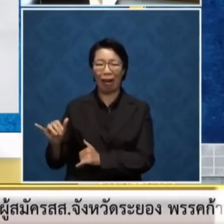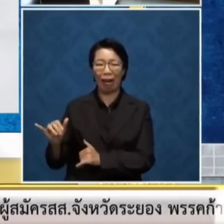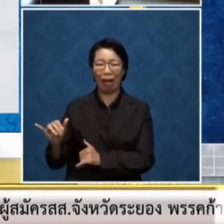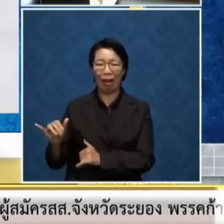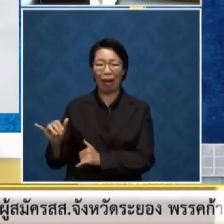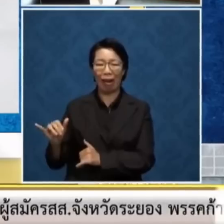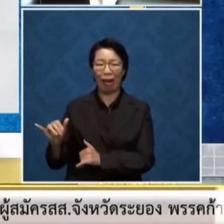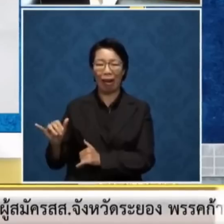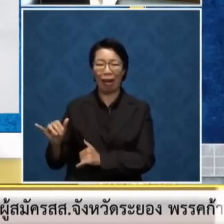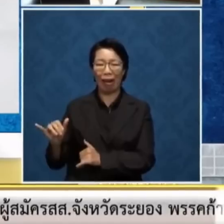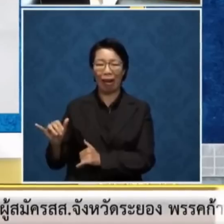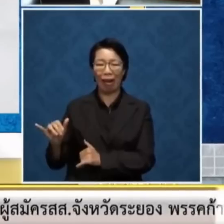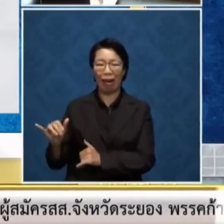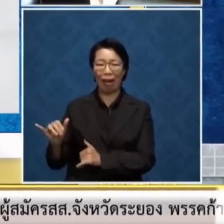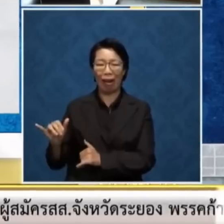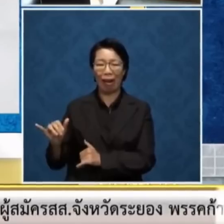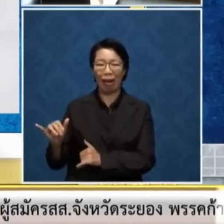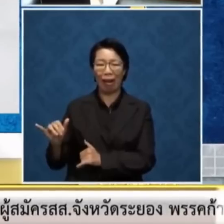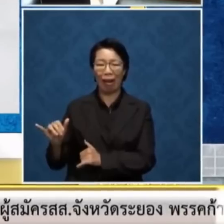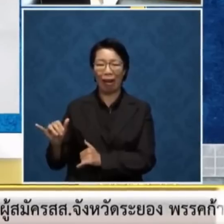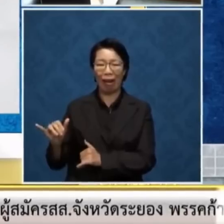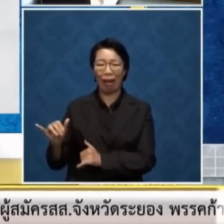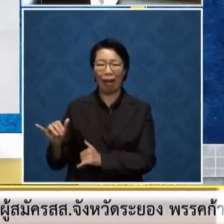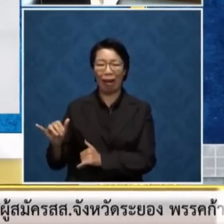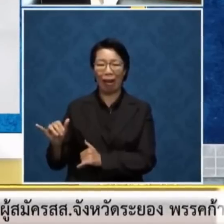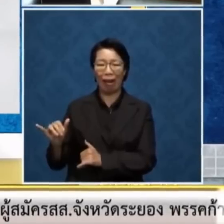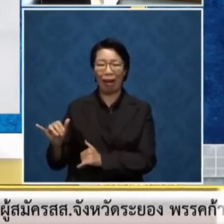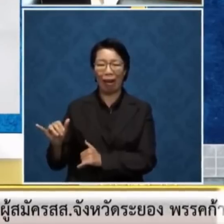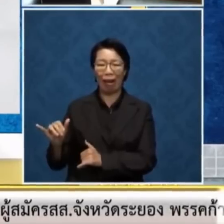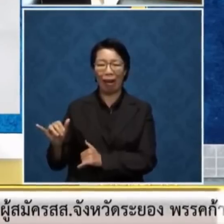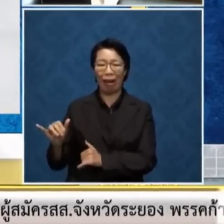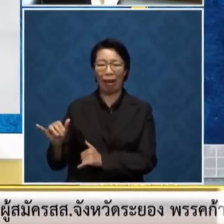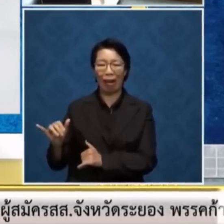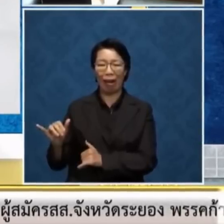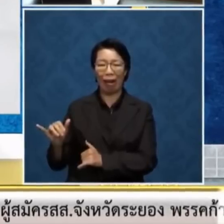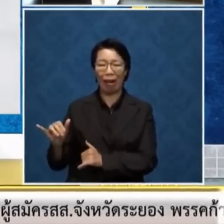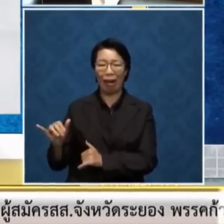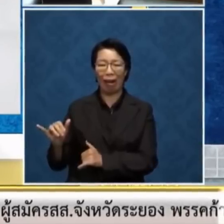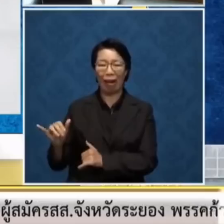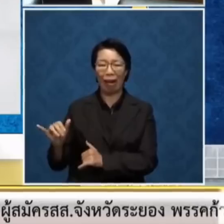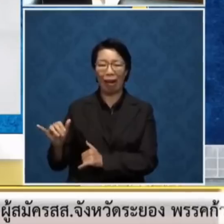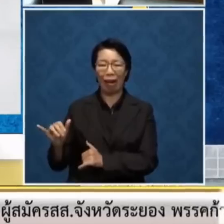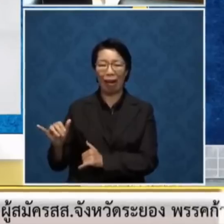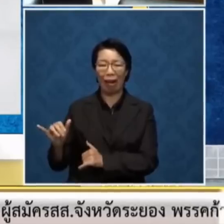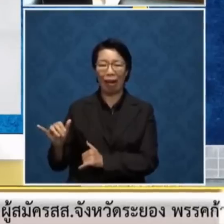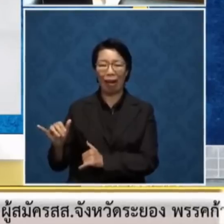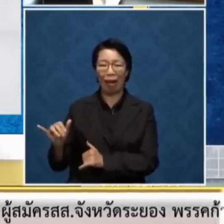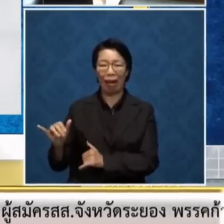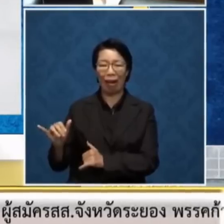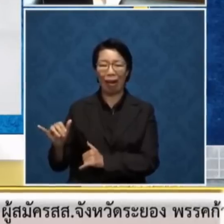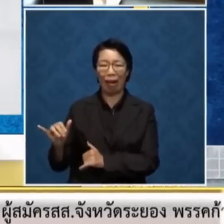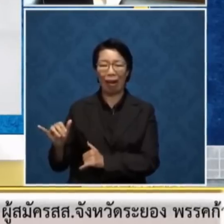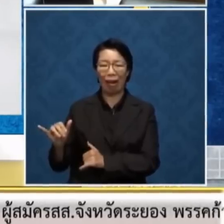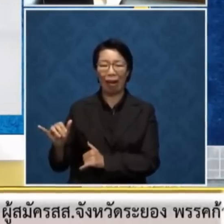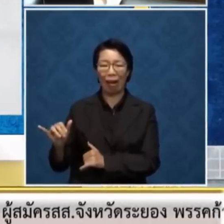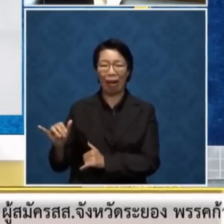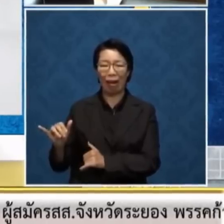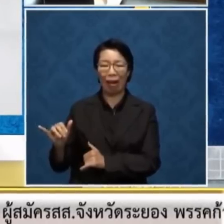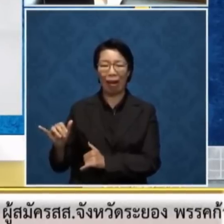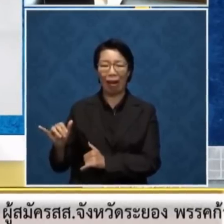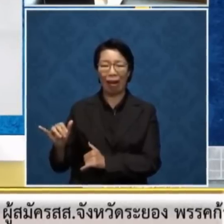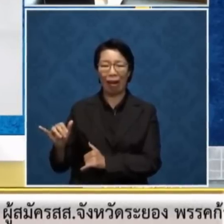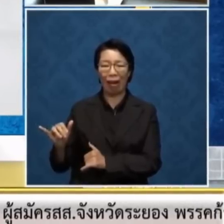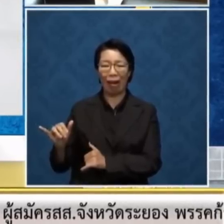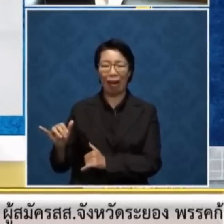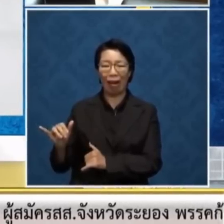คะถ้าดูจากระเบียบที่ดิฉันได้กล่าวมาบริษัท EarthTech จึงไม่สามารถมีสัญญาซื้อขายไฟฟ้ากับการไฟฟ้